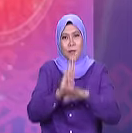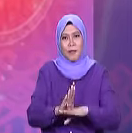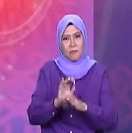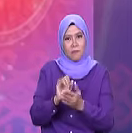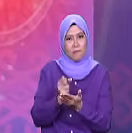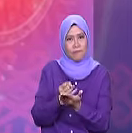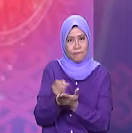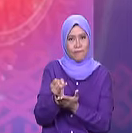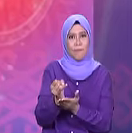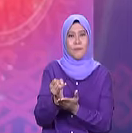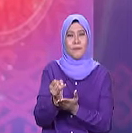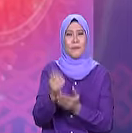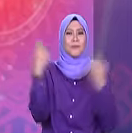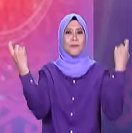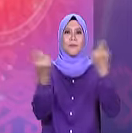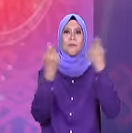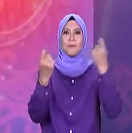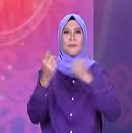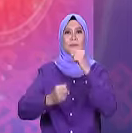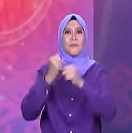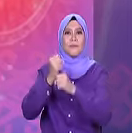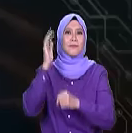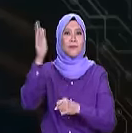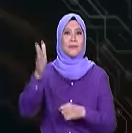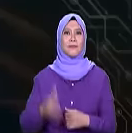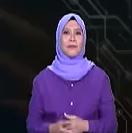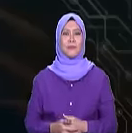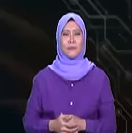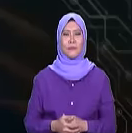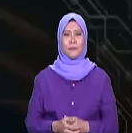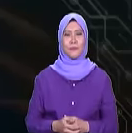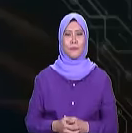integriti dalam sambutan berkenaan tahun depan.